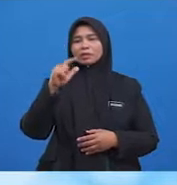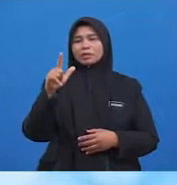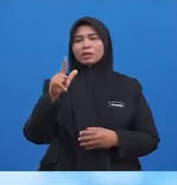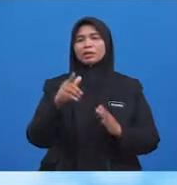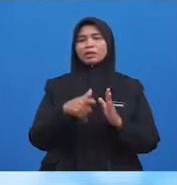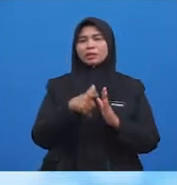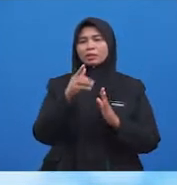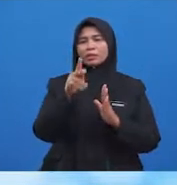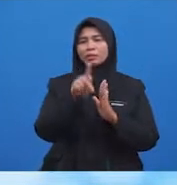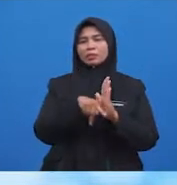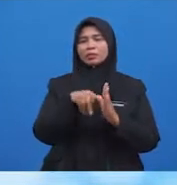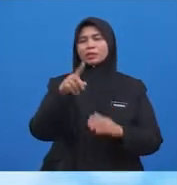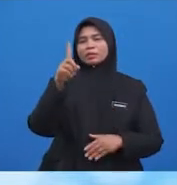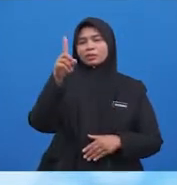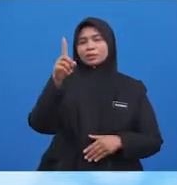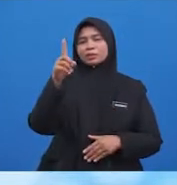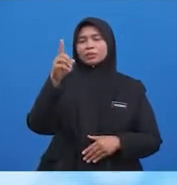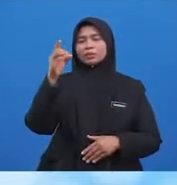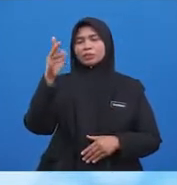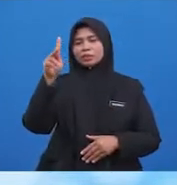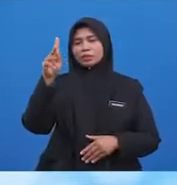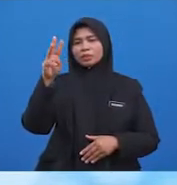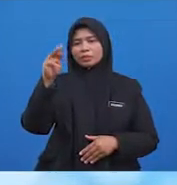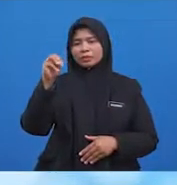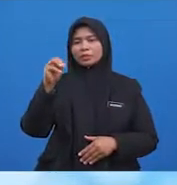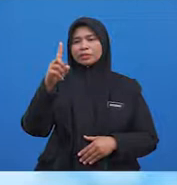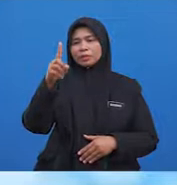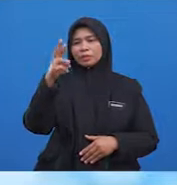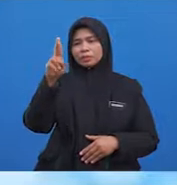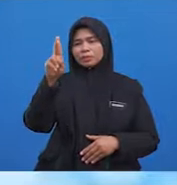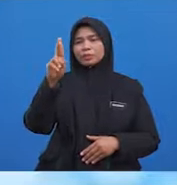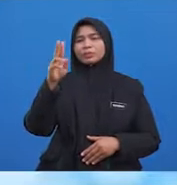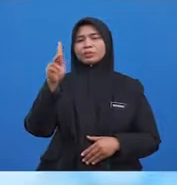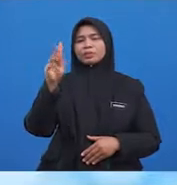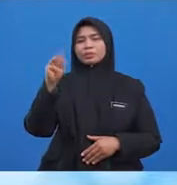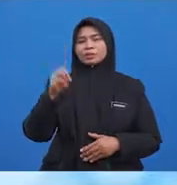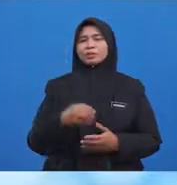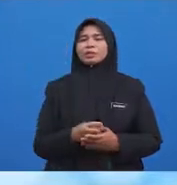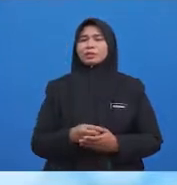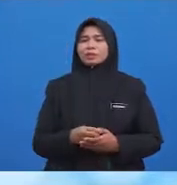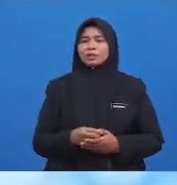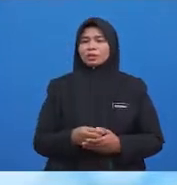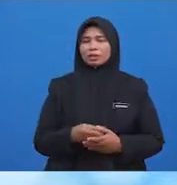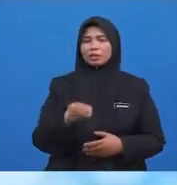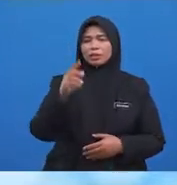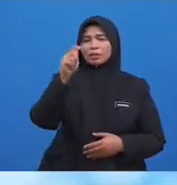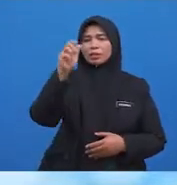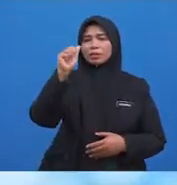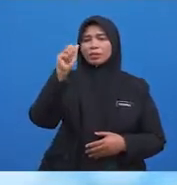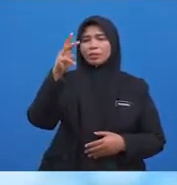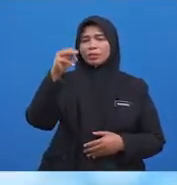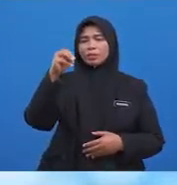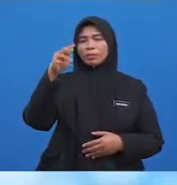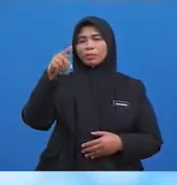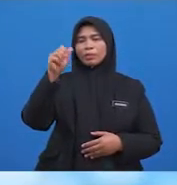ribuan kilometer besar bukan Tompo matahari adalah